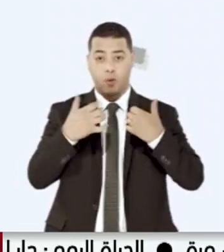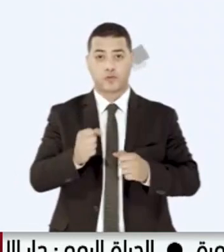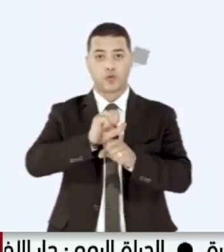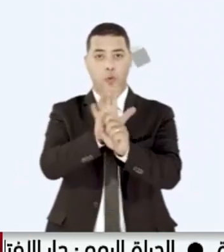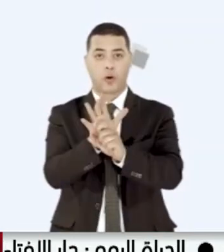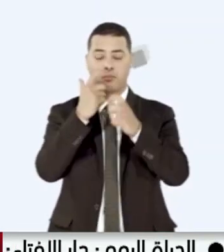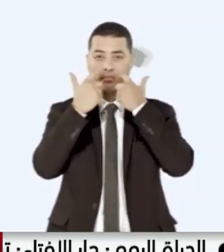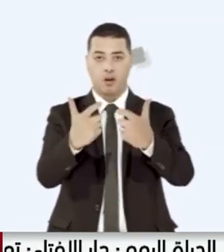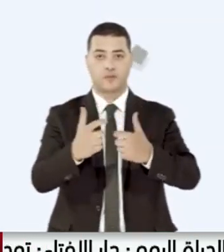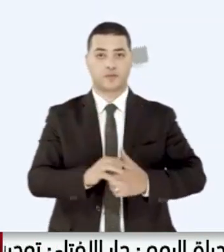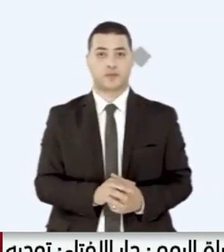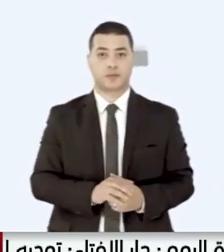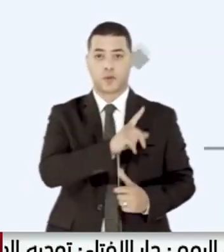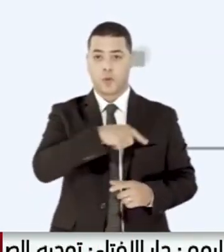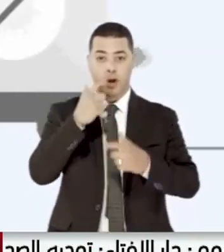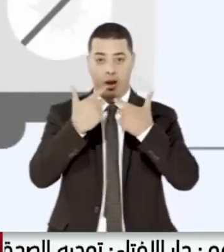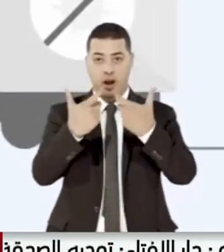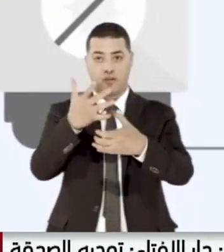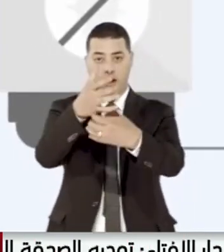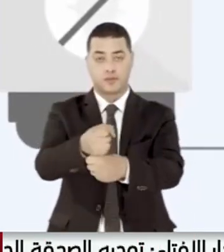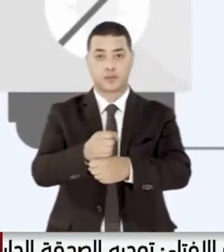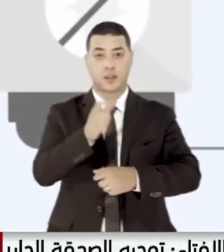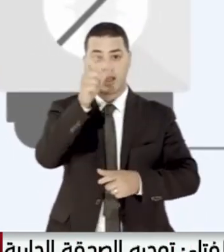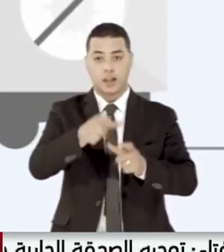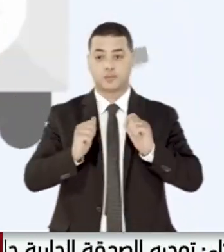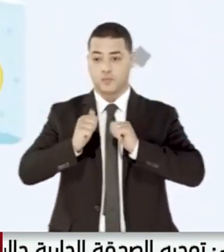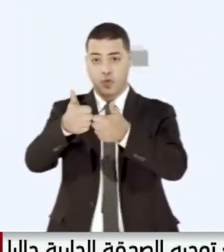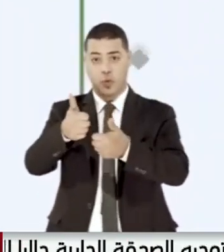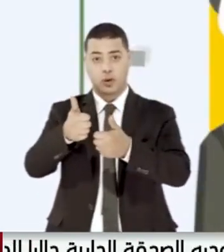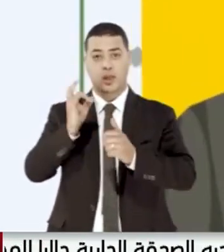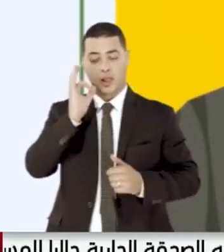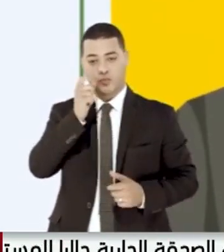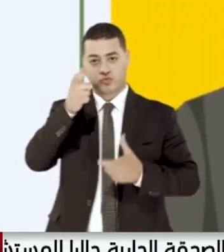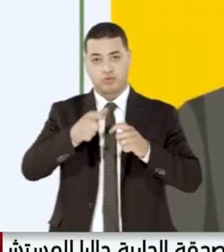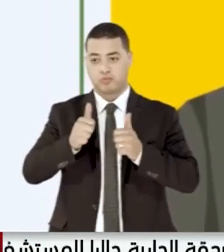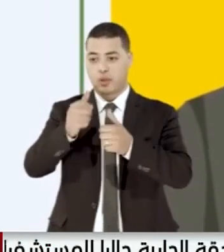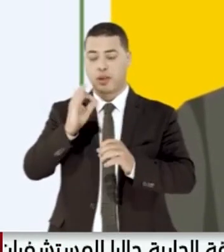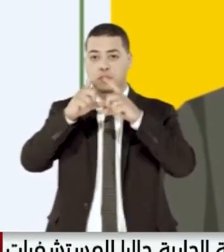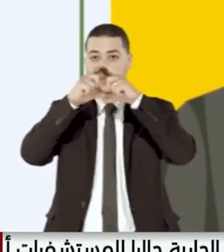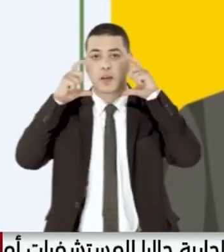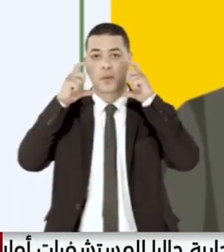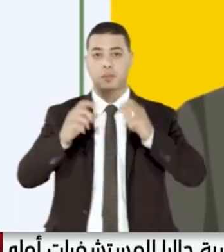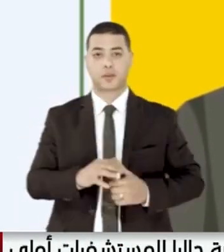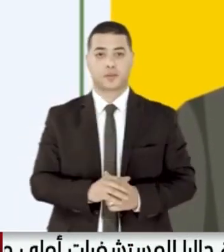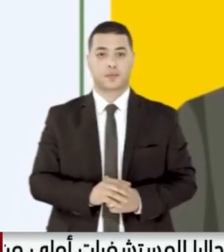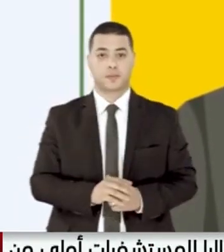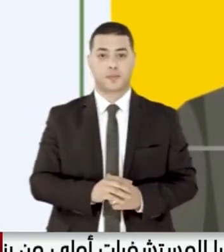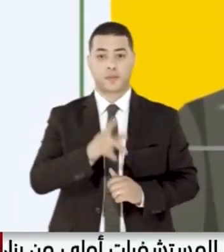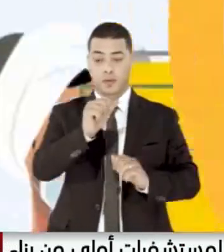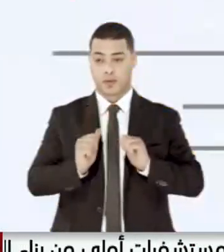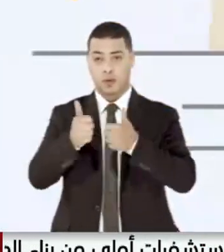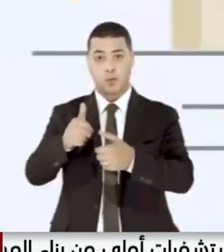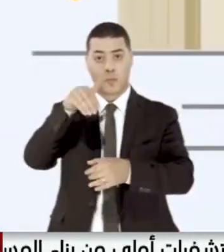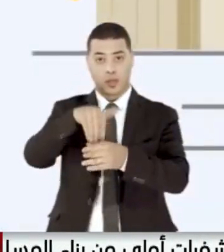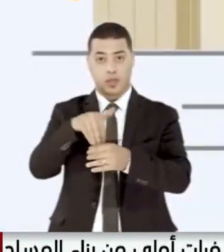نراعي صحتك ونحافظ عليك، الهيئة استعدت بكل الإجراءات الوقائية اللازمة. وانت من ناحيتك روح لجنتك لابس الكمامة،